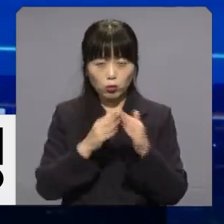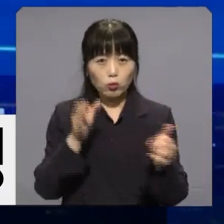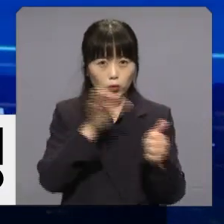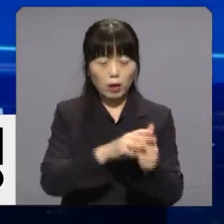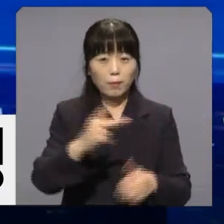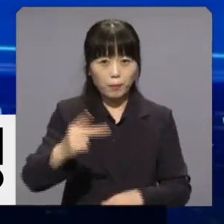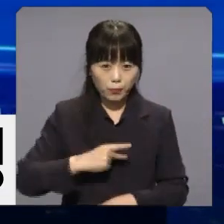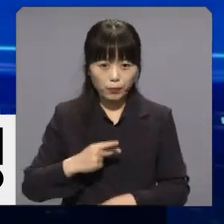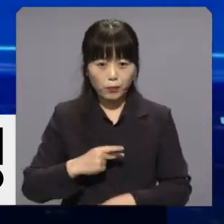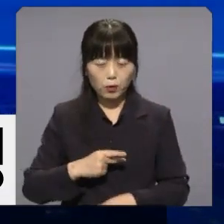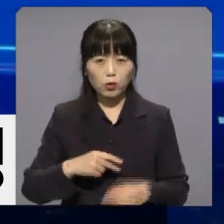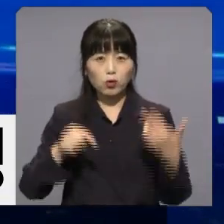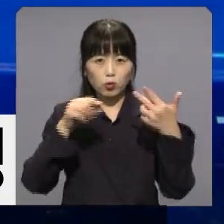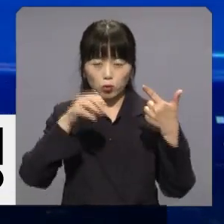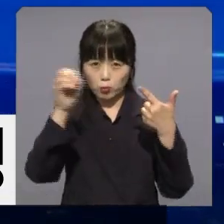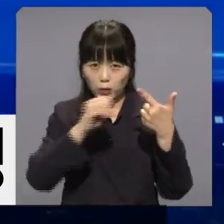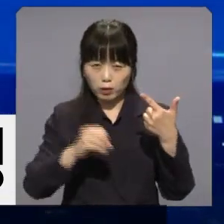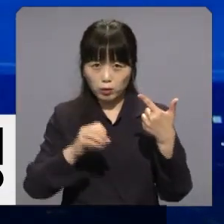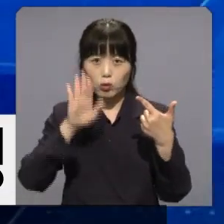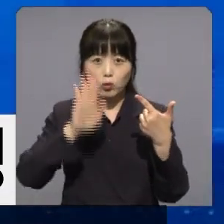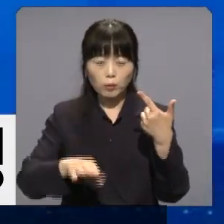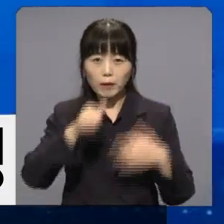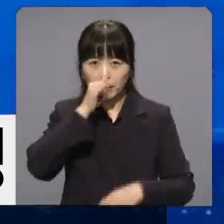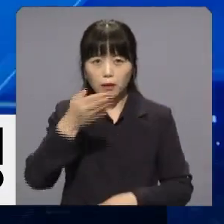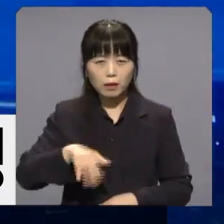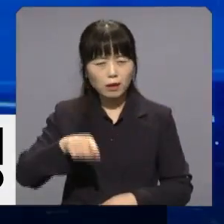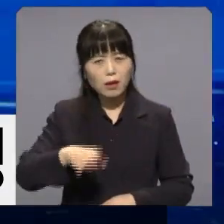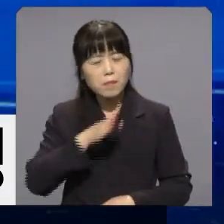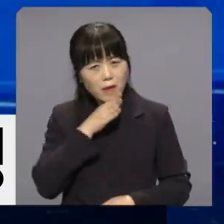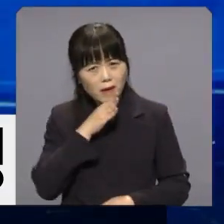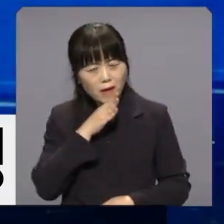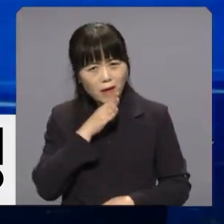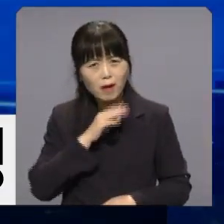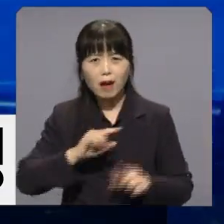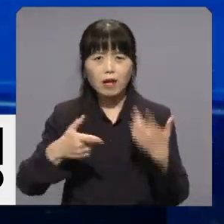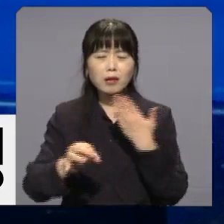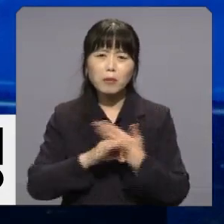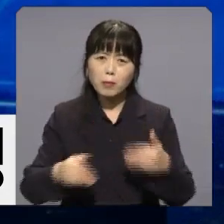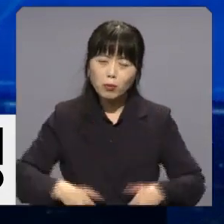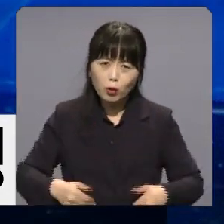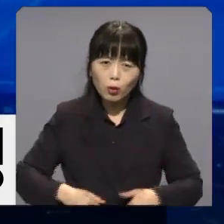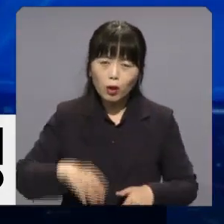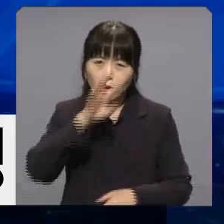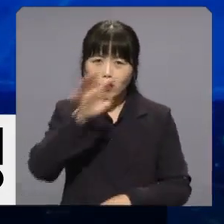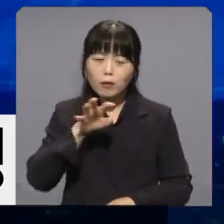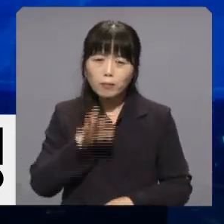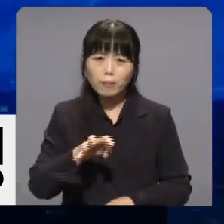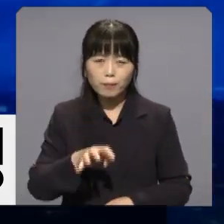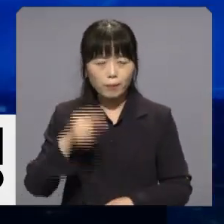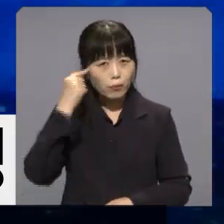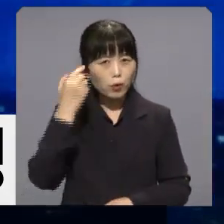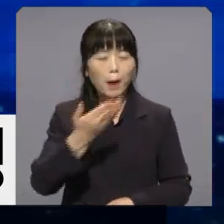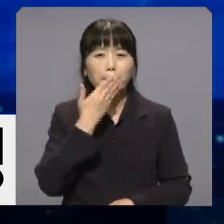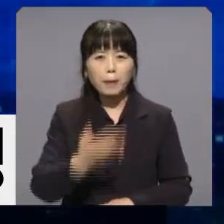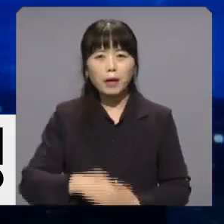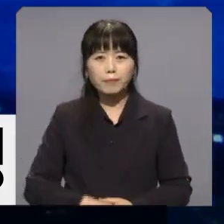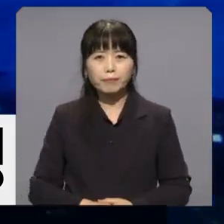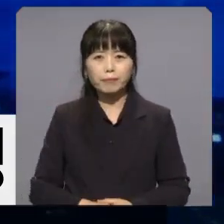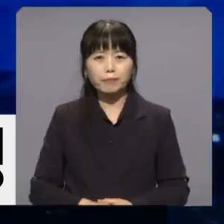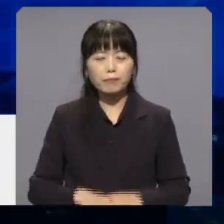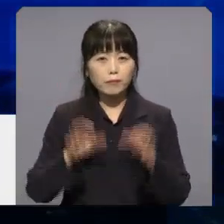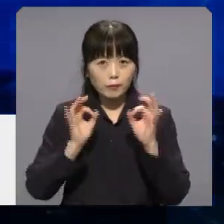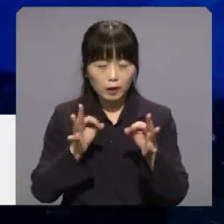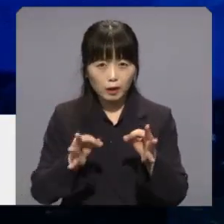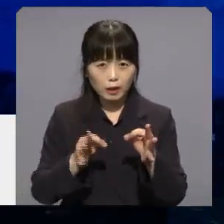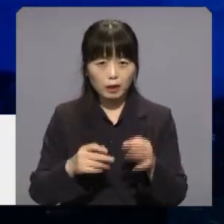6% 후반까지 가는 상품도 있는데 이게 과연 맞는 것이냐 아니면 불가피한 것이냐 묻지 않을 수 없습니다 그런데 은행